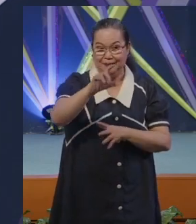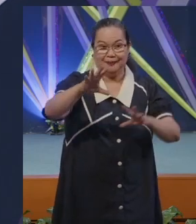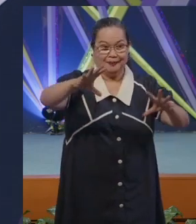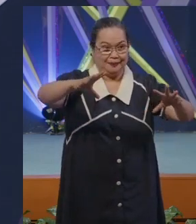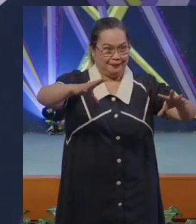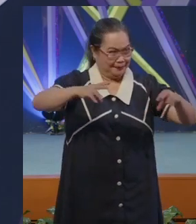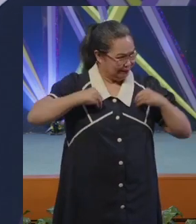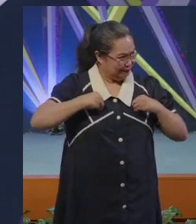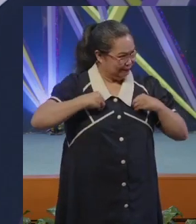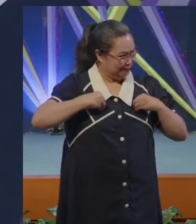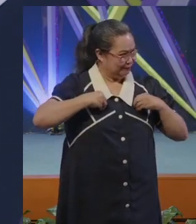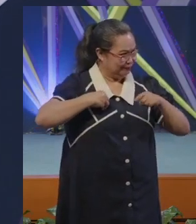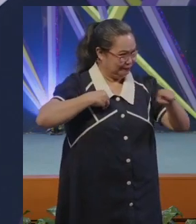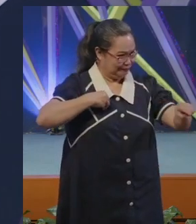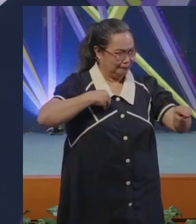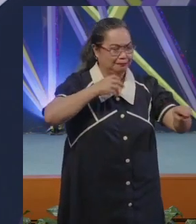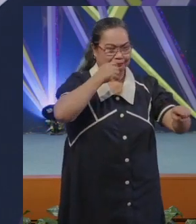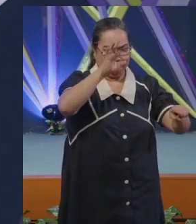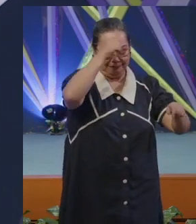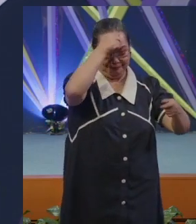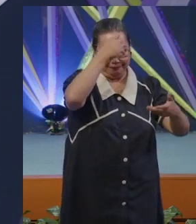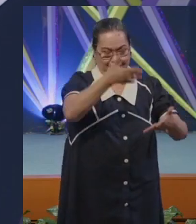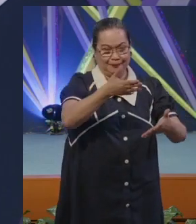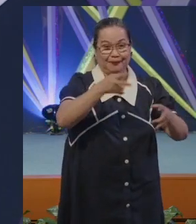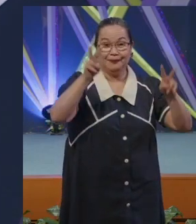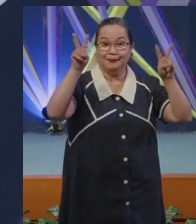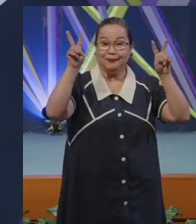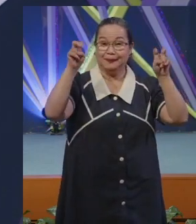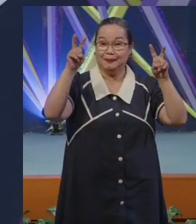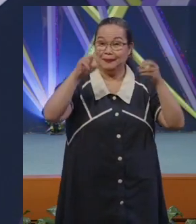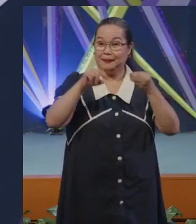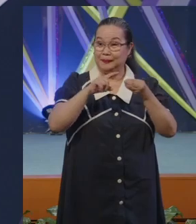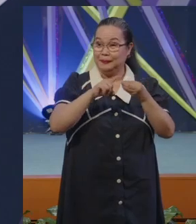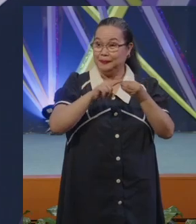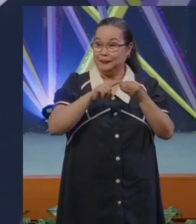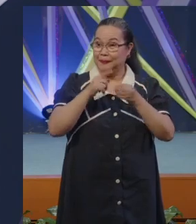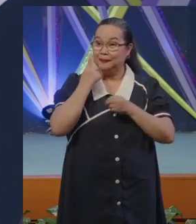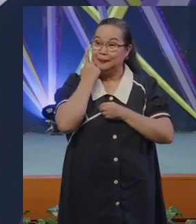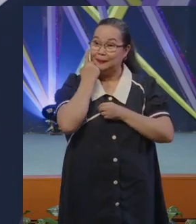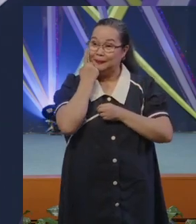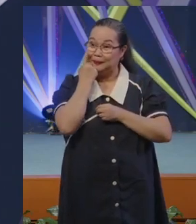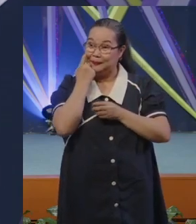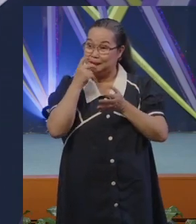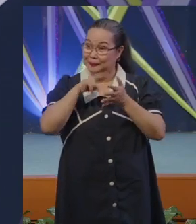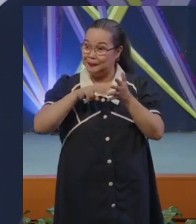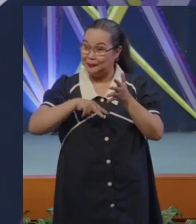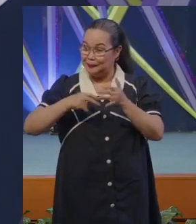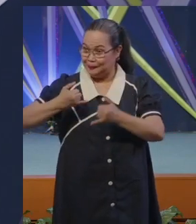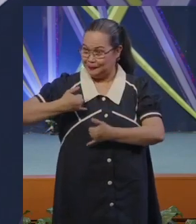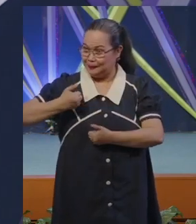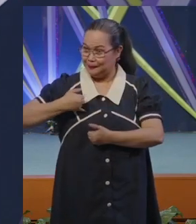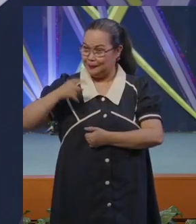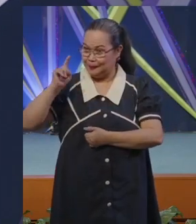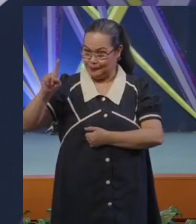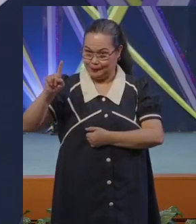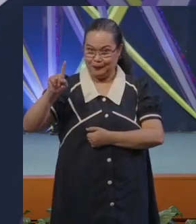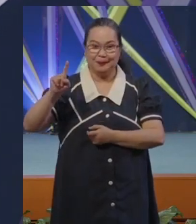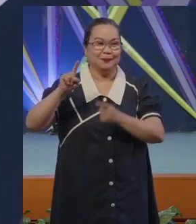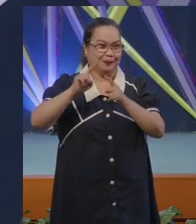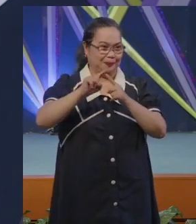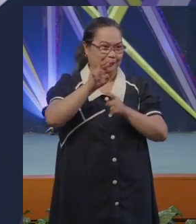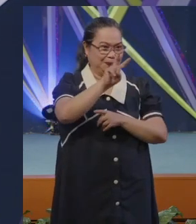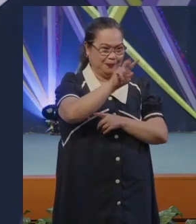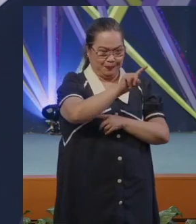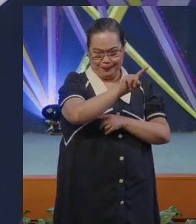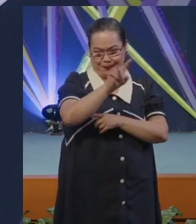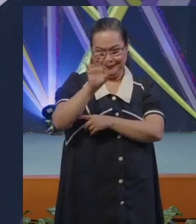may pananampalataya at pagsunod. Ang teksto po na ating binasa ay Joshua 1 verses 1 to 9 at napapaloob